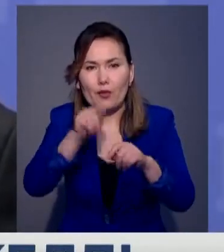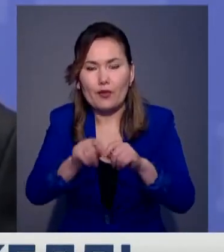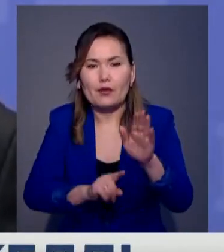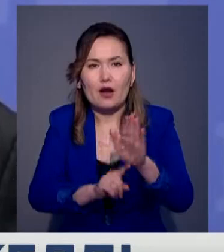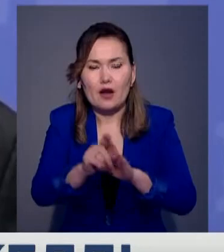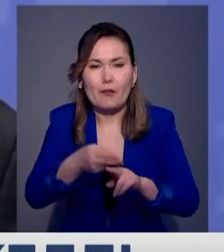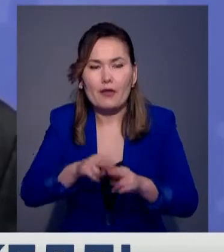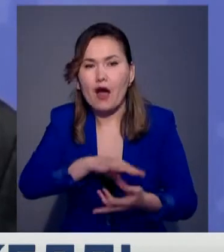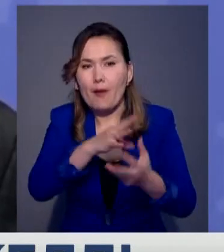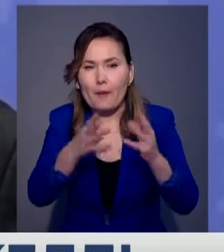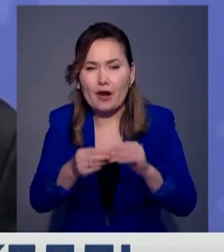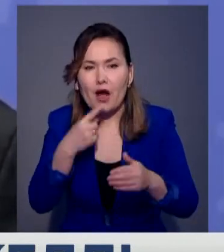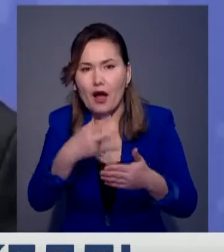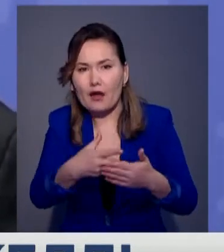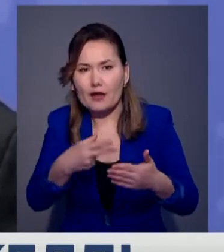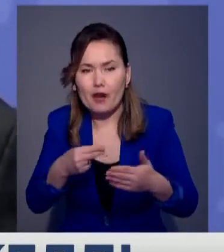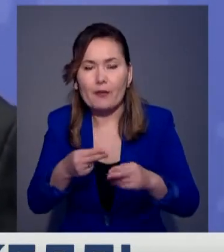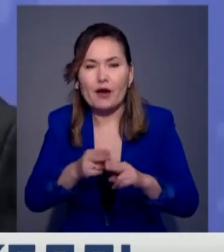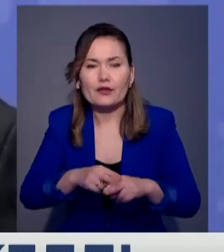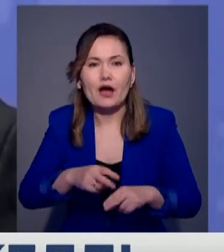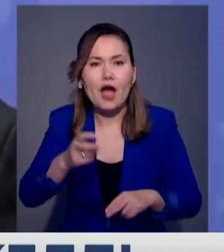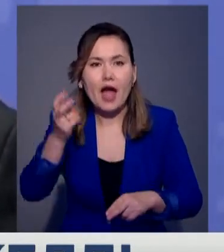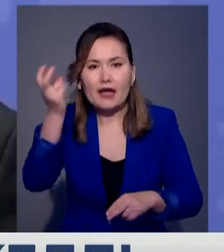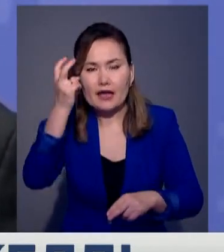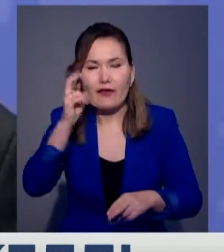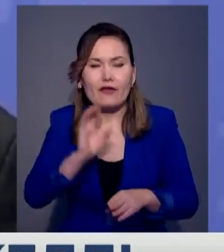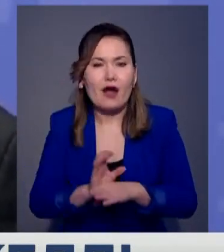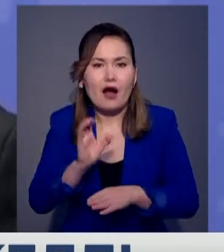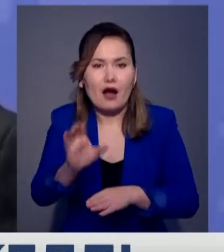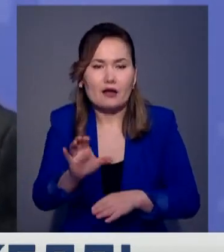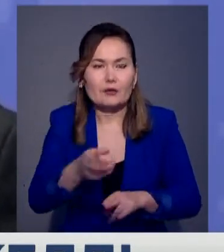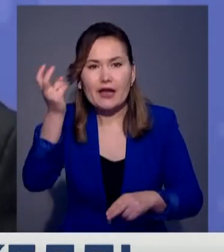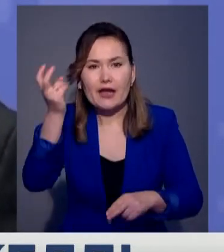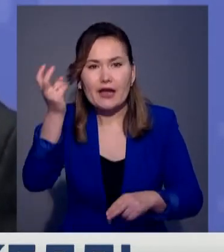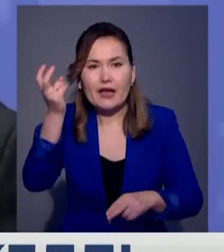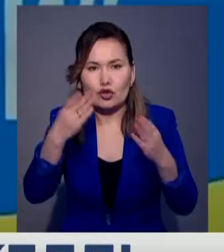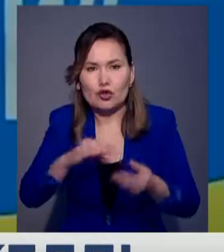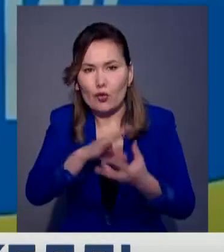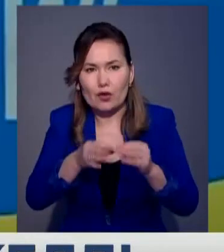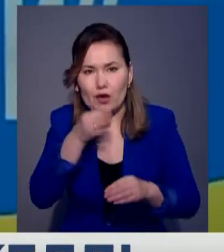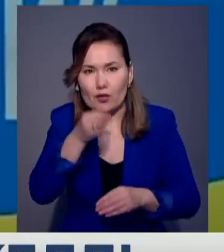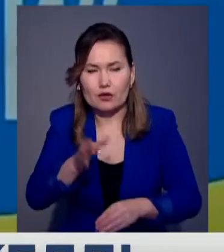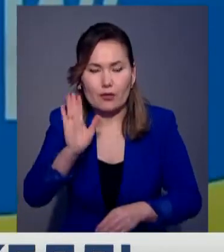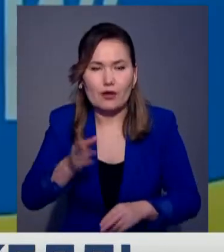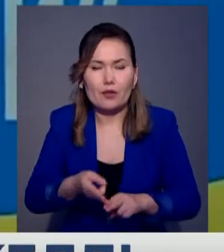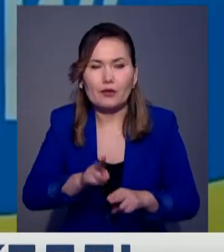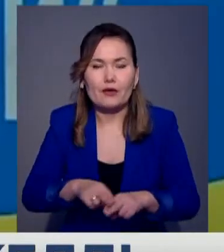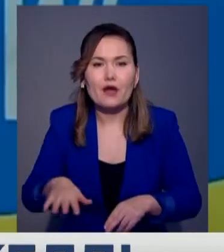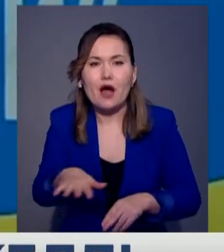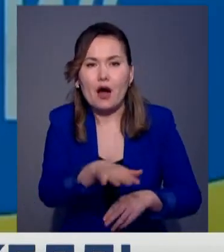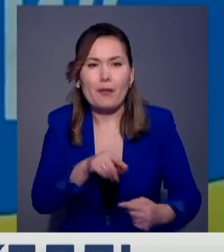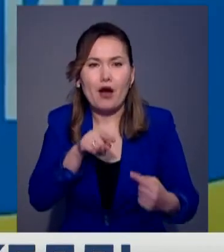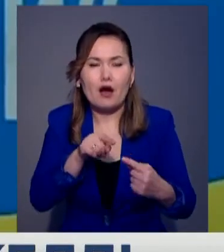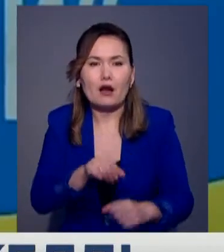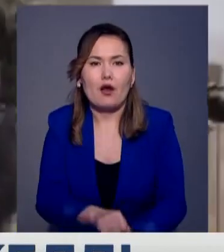арқылы жиналған материал Киевтегі зертханаға жеткізіліп, оның қорытындысы 3 күнде белгілі болмақ. Новые Санжарыдағы қарсылық